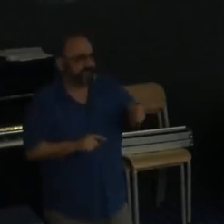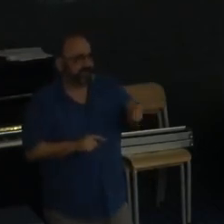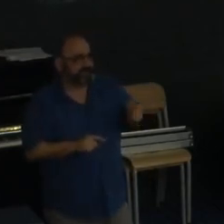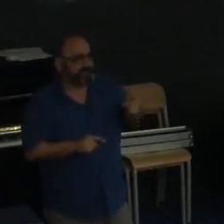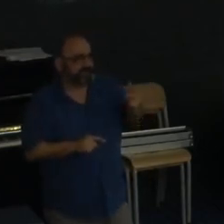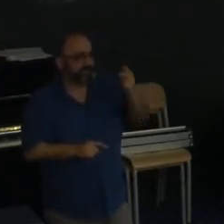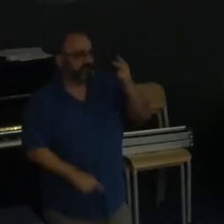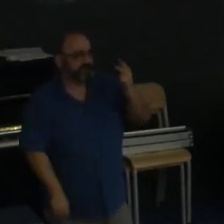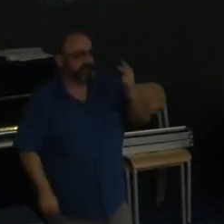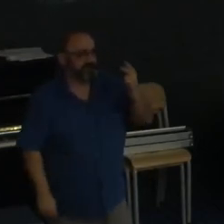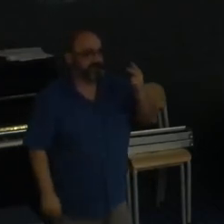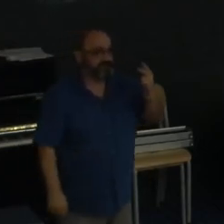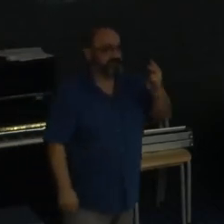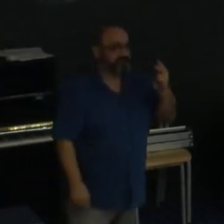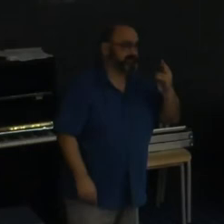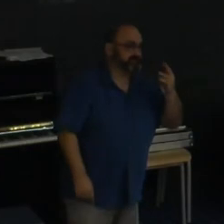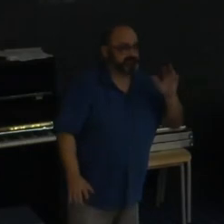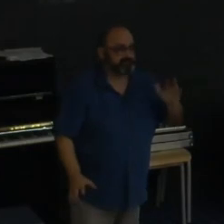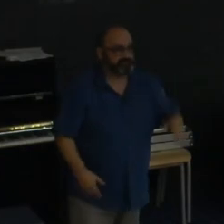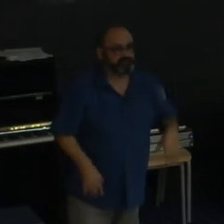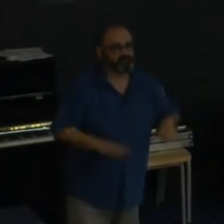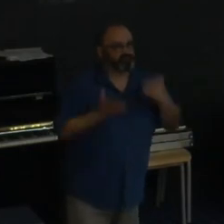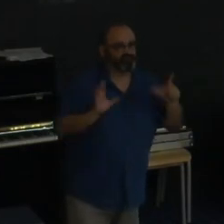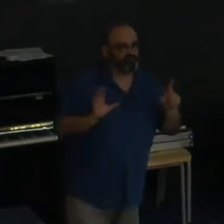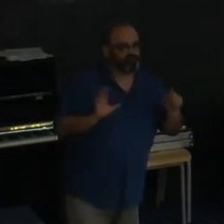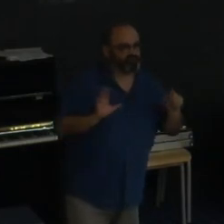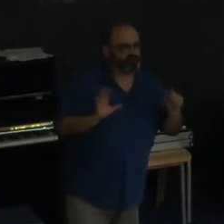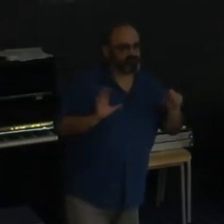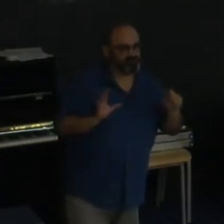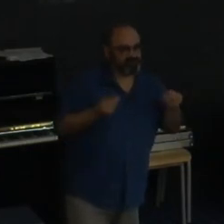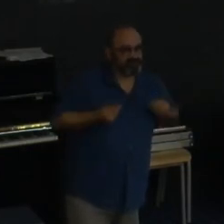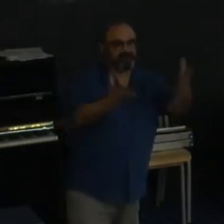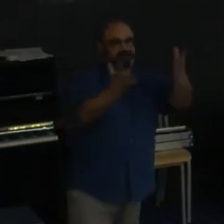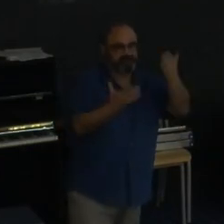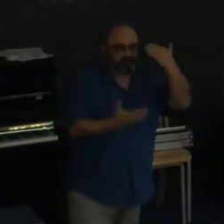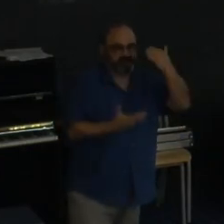1, 2, 3. Ça va, il y en a 70 en plus qui maintenant le savent.